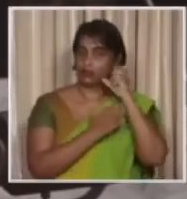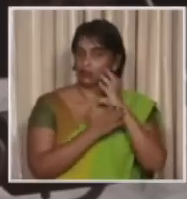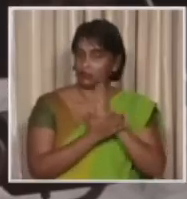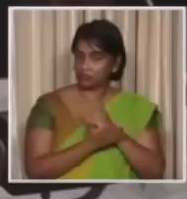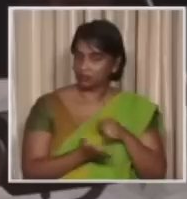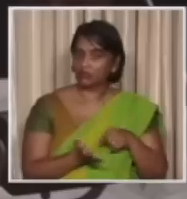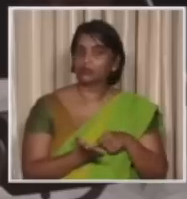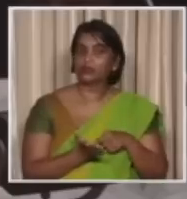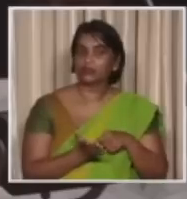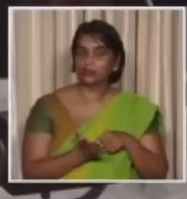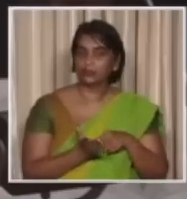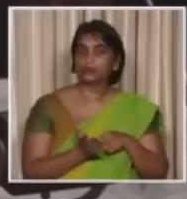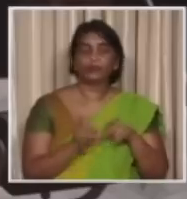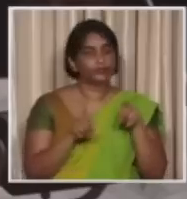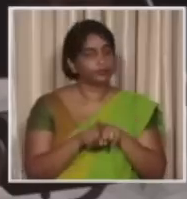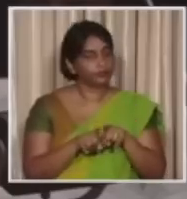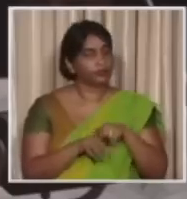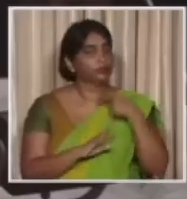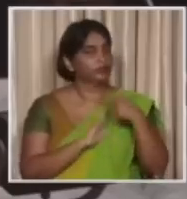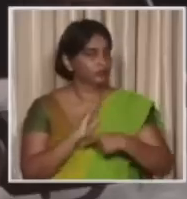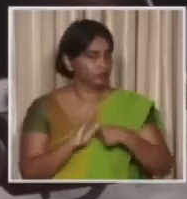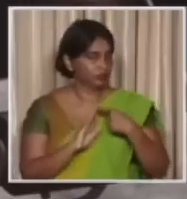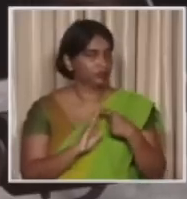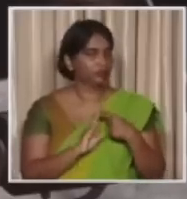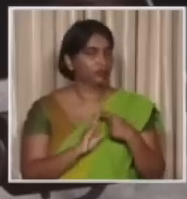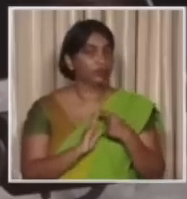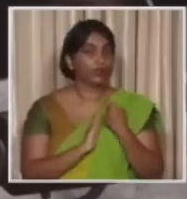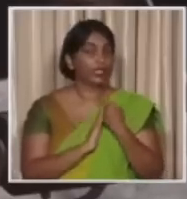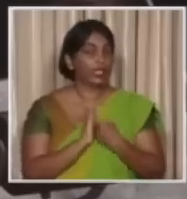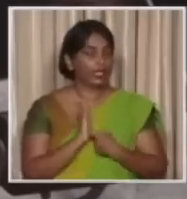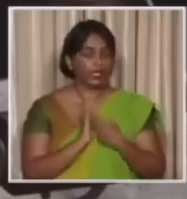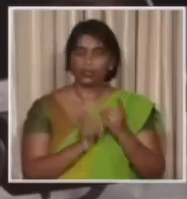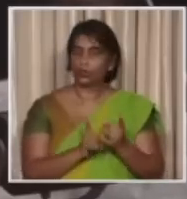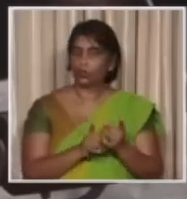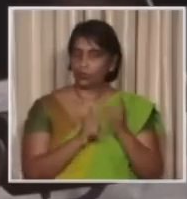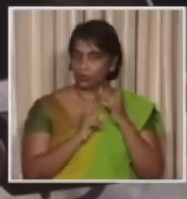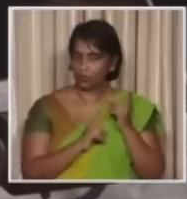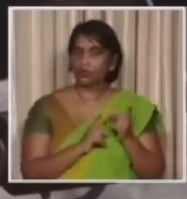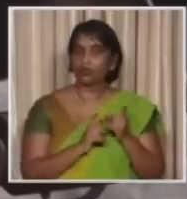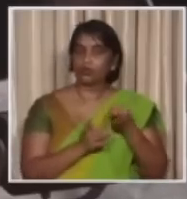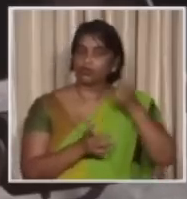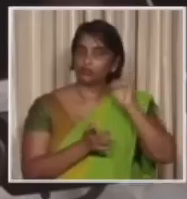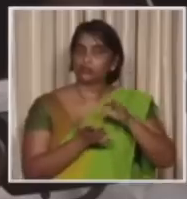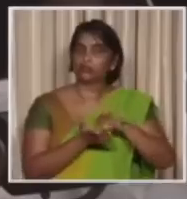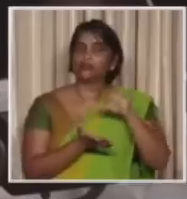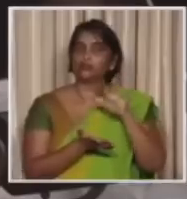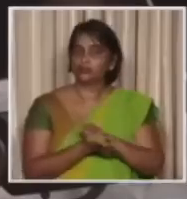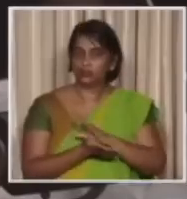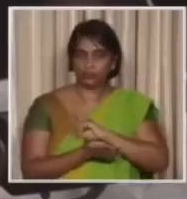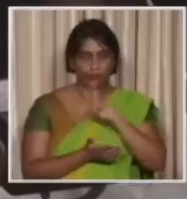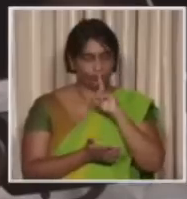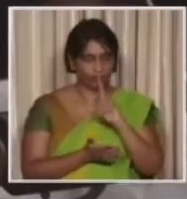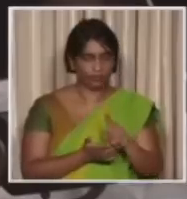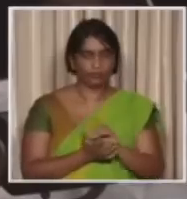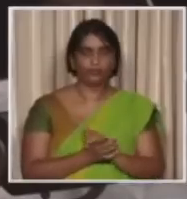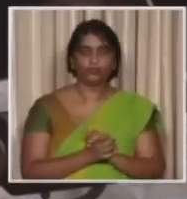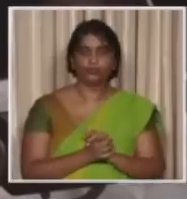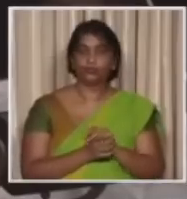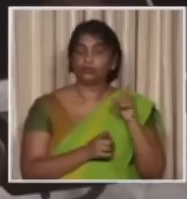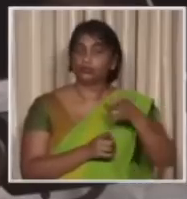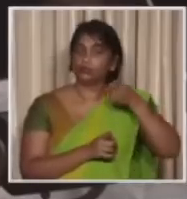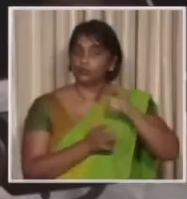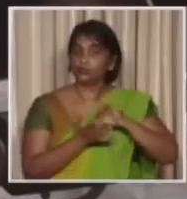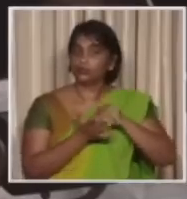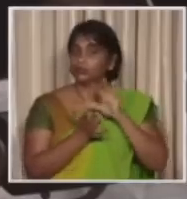ව්‍යවස්ථාව හා මේ රටේ නීති අනුව තීරණ ප්‍රකාශ කිරීම. ඒ